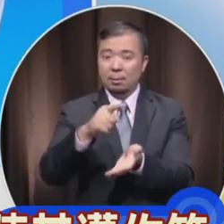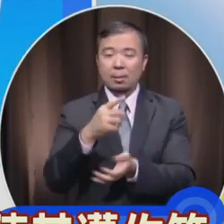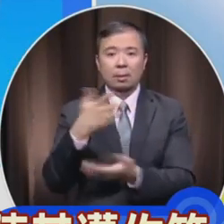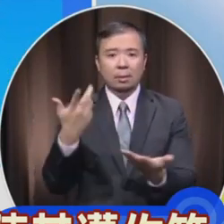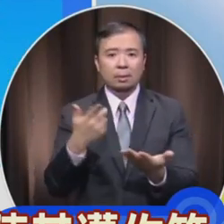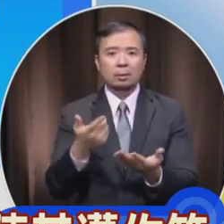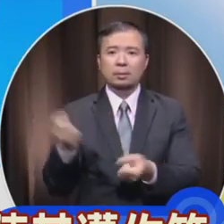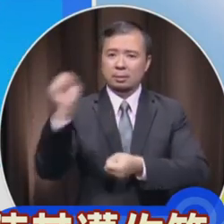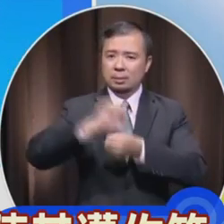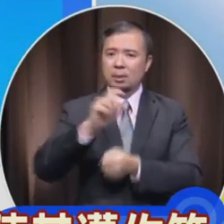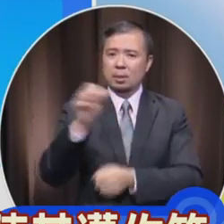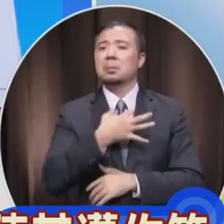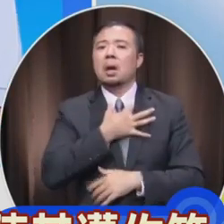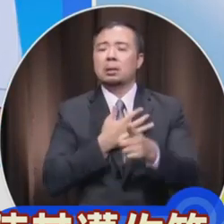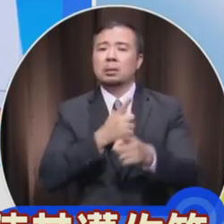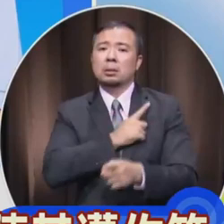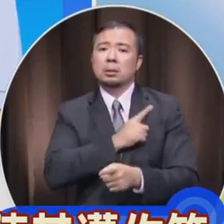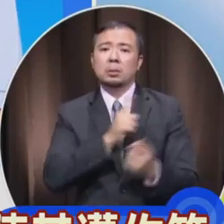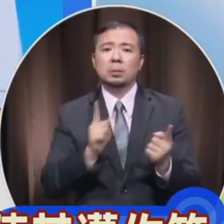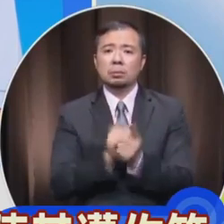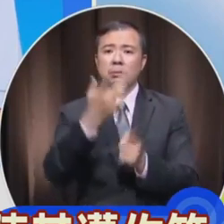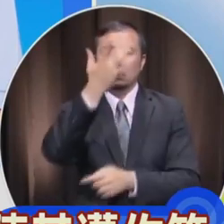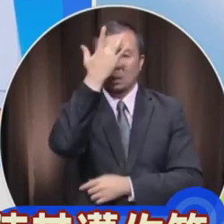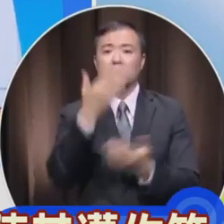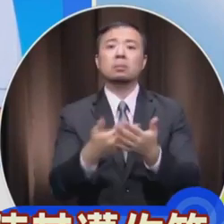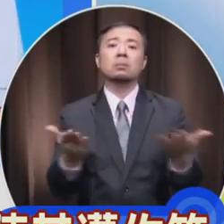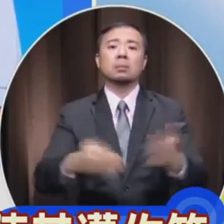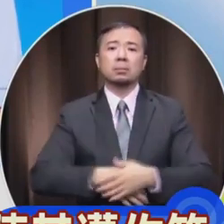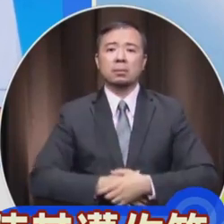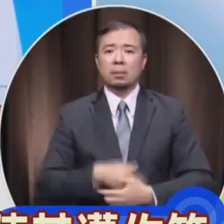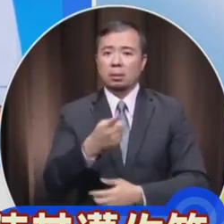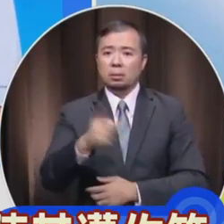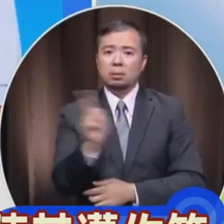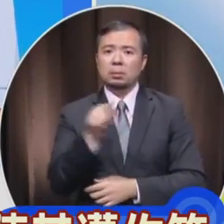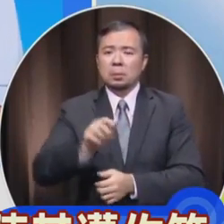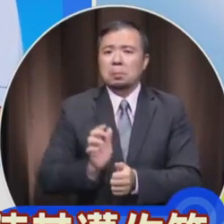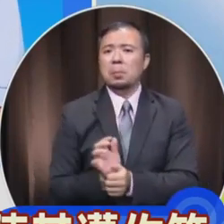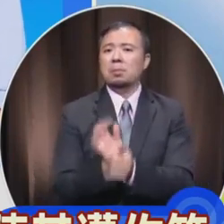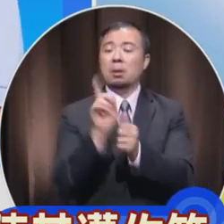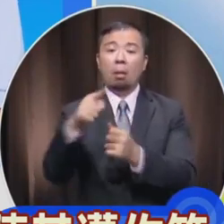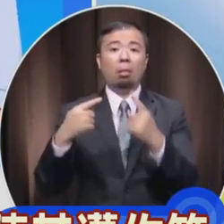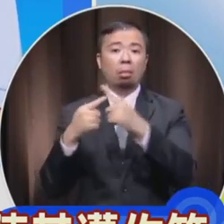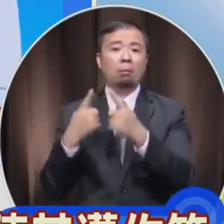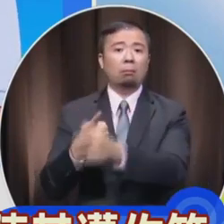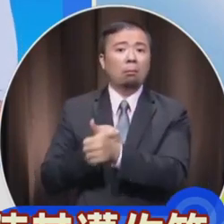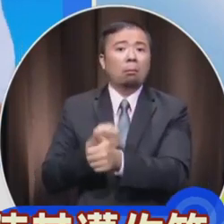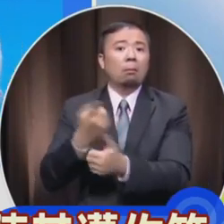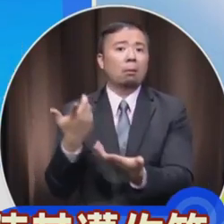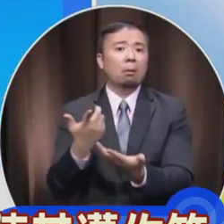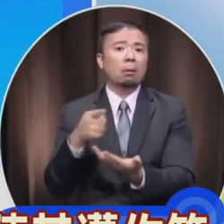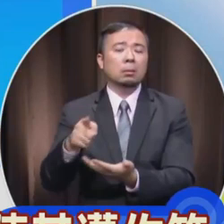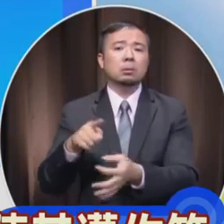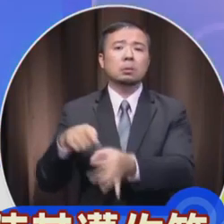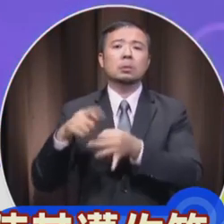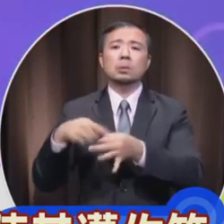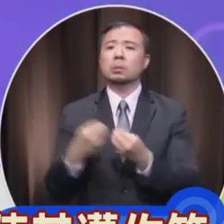大文化的元素以及美食，怎么办？你要怎么样振兴观光业？人不进来，你要怎么振兴？